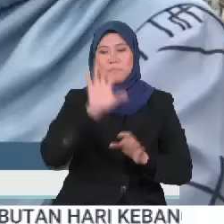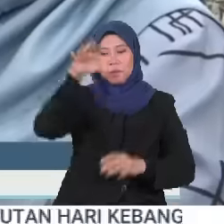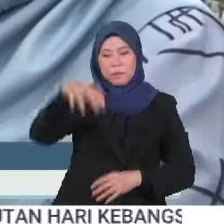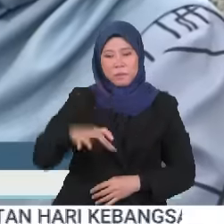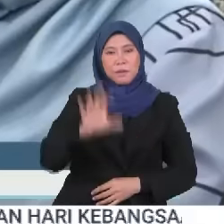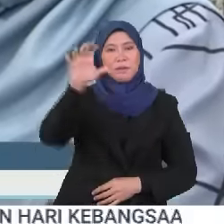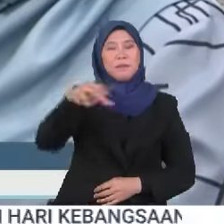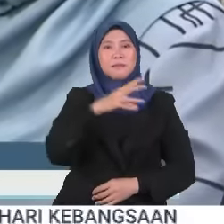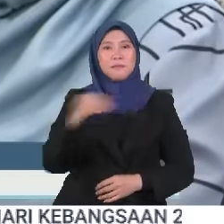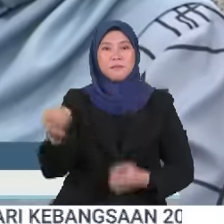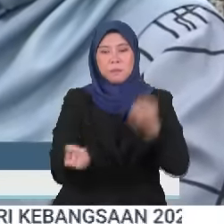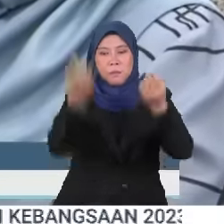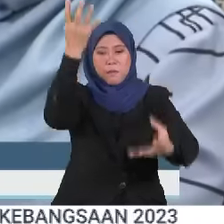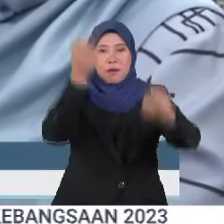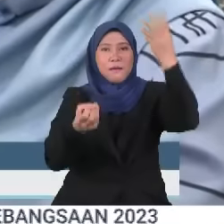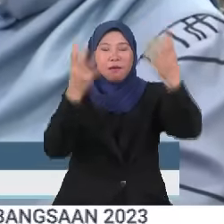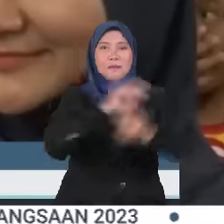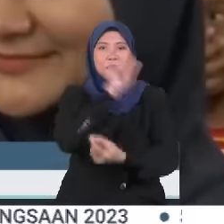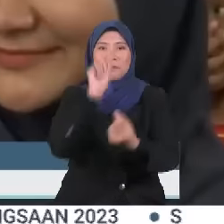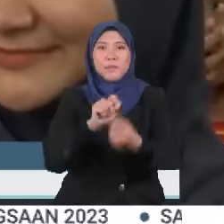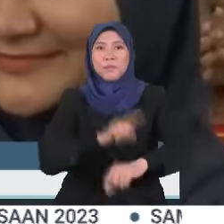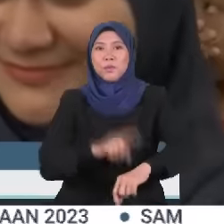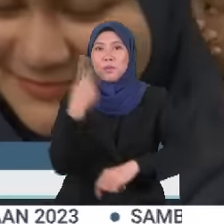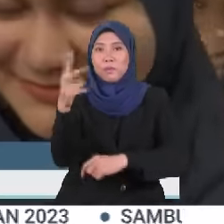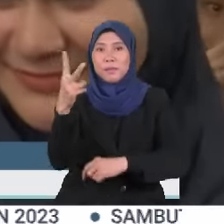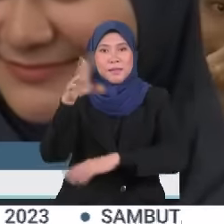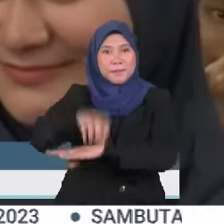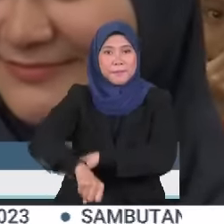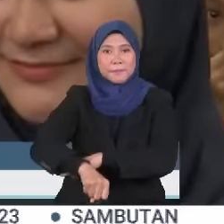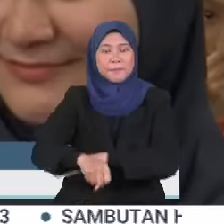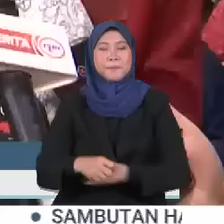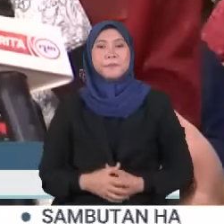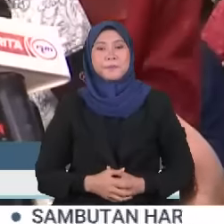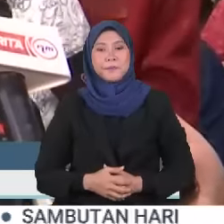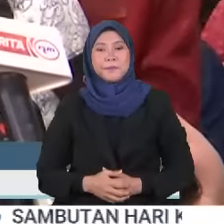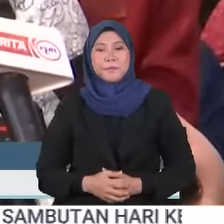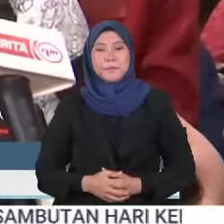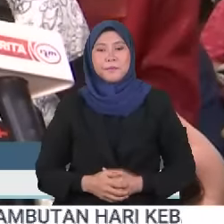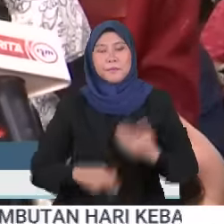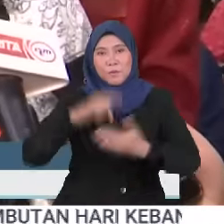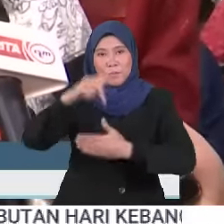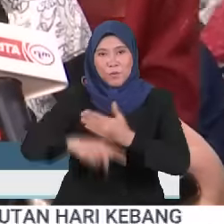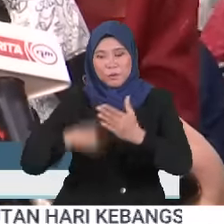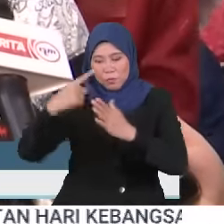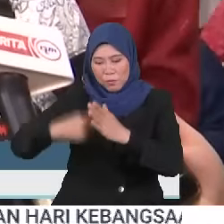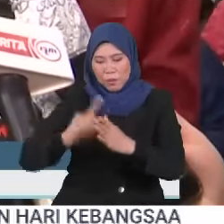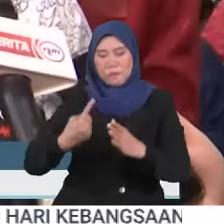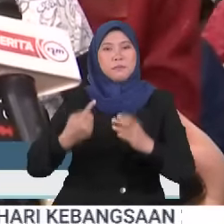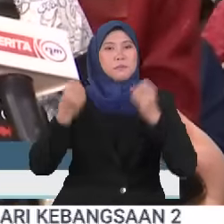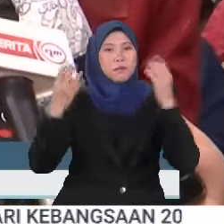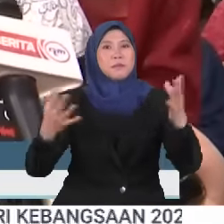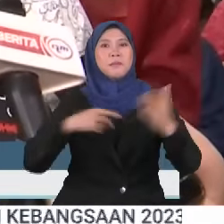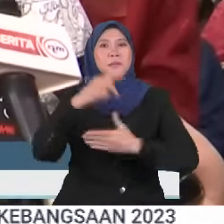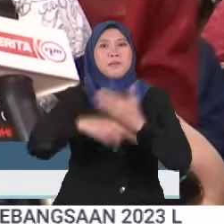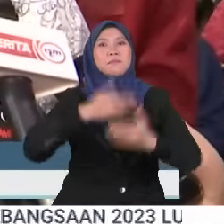Ke puncaknya laungan kemerdekaan tepat 12 tengah malam dalam program selama sebulan ini banyak program